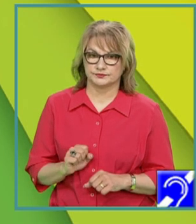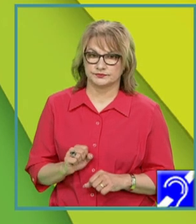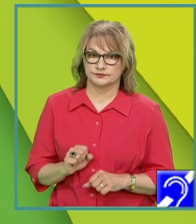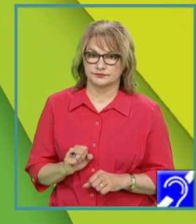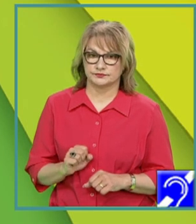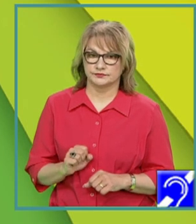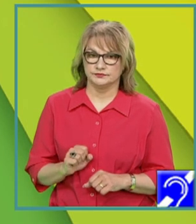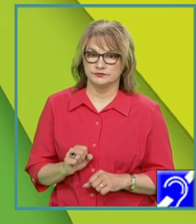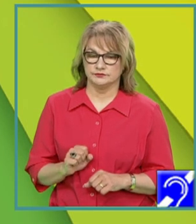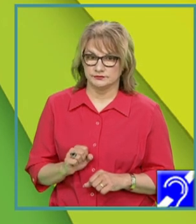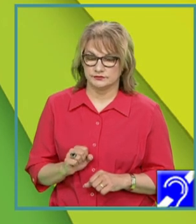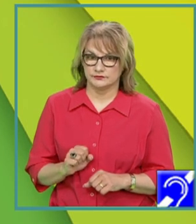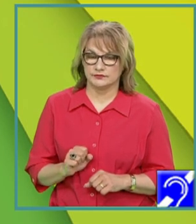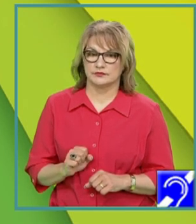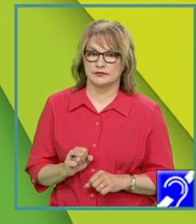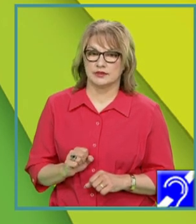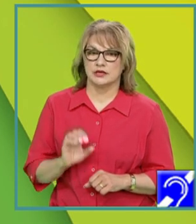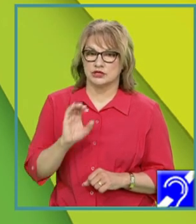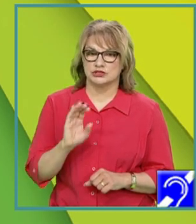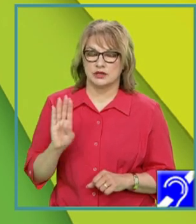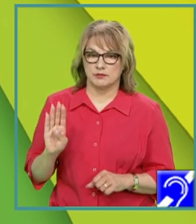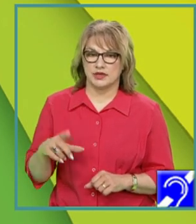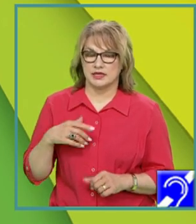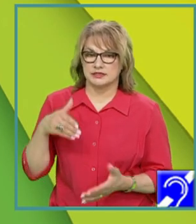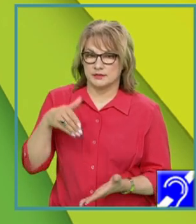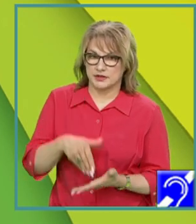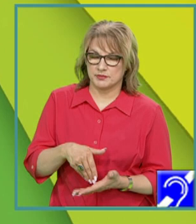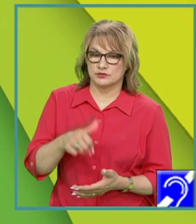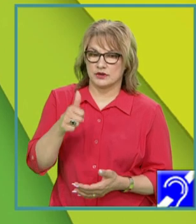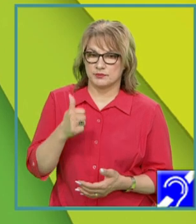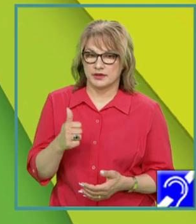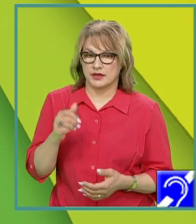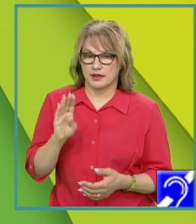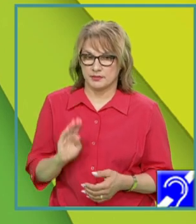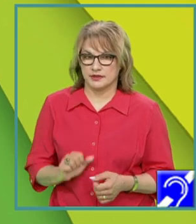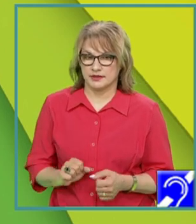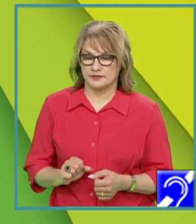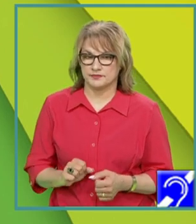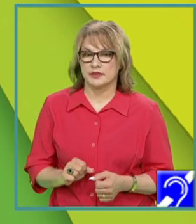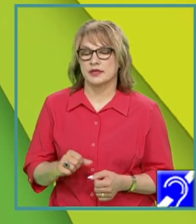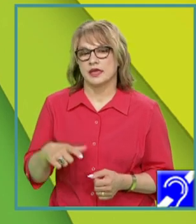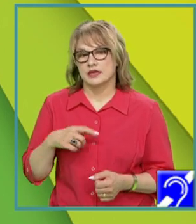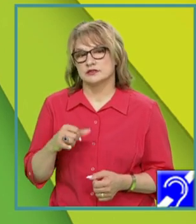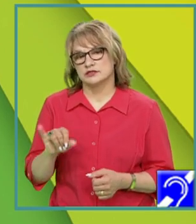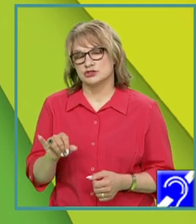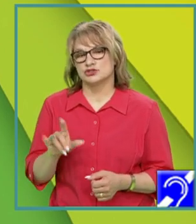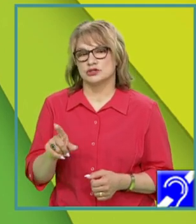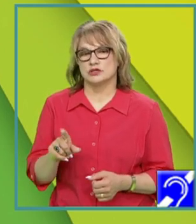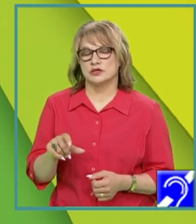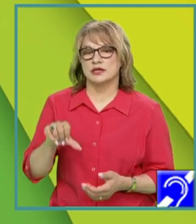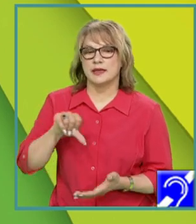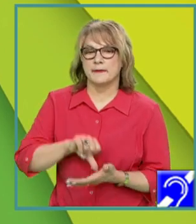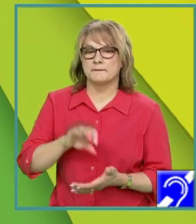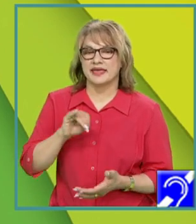Da exact cum a spus c b e perpendicular pe AB este și mediană De ce